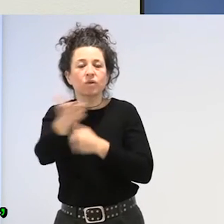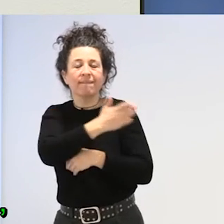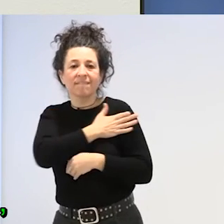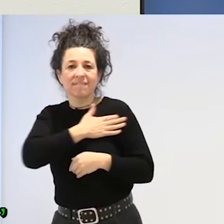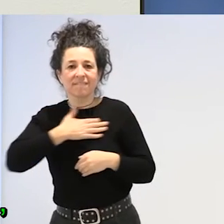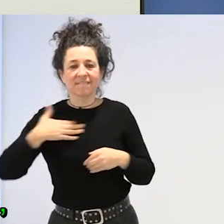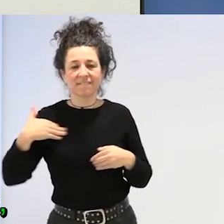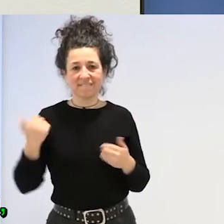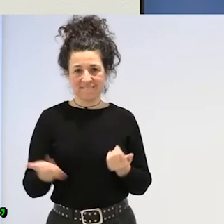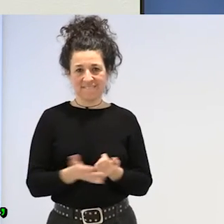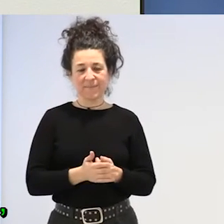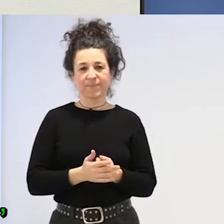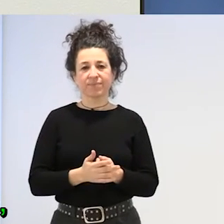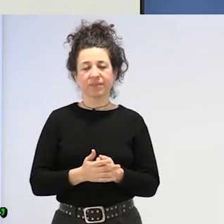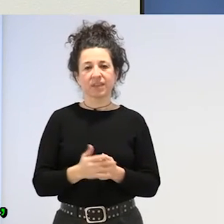posible?